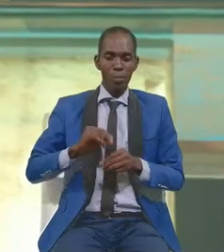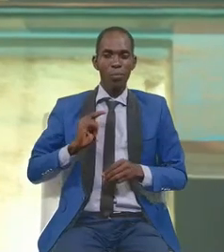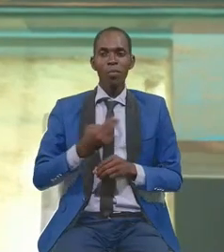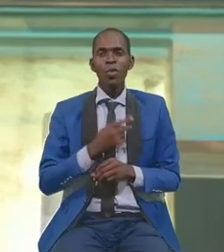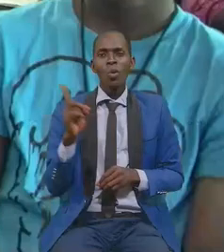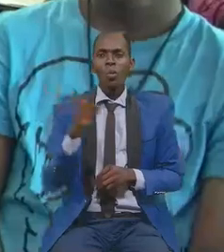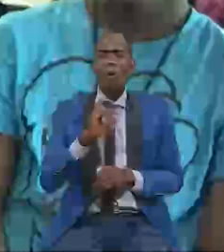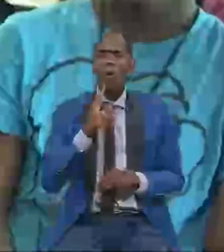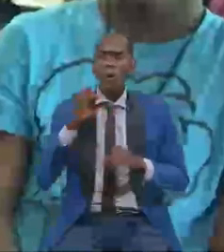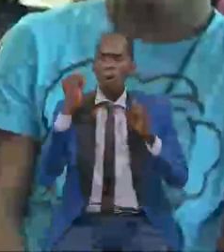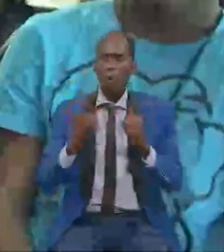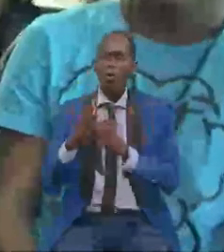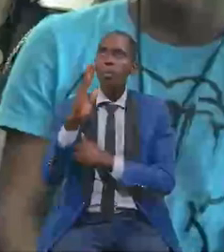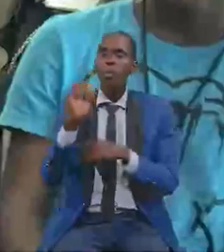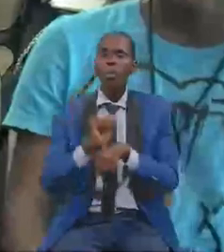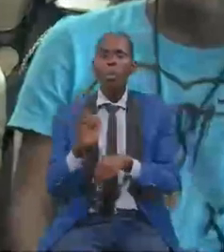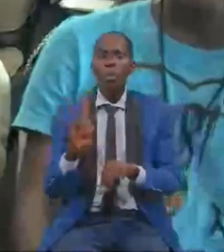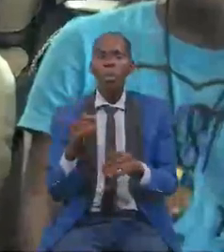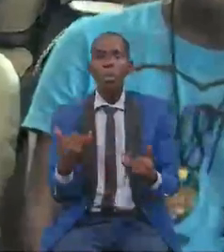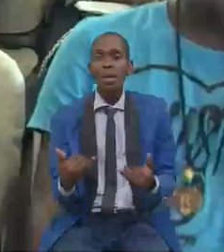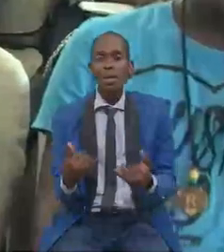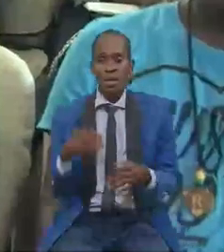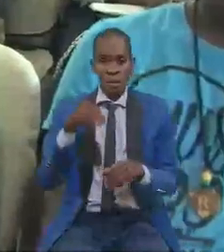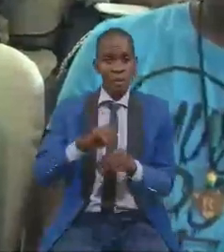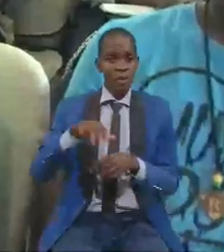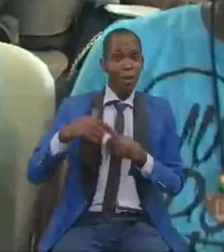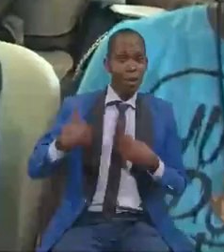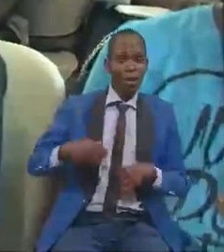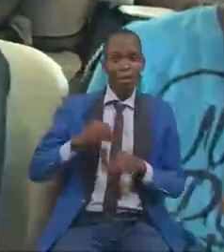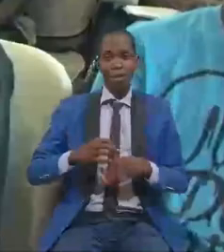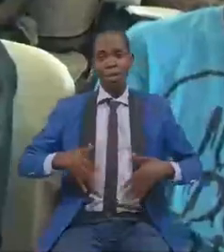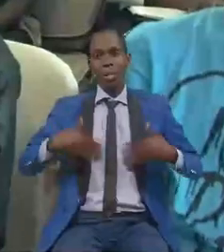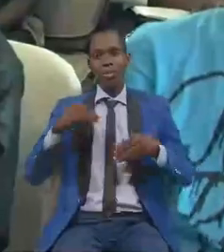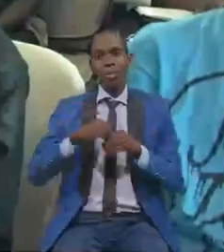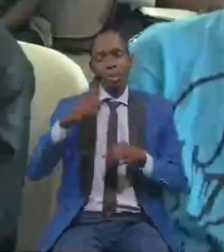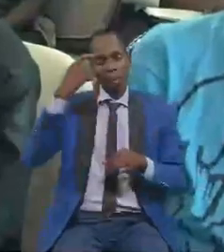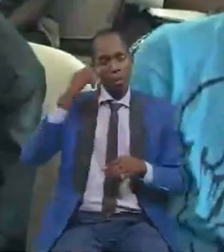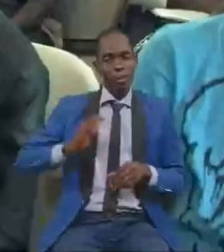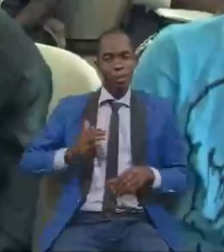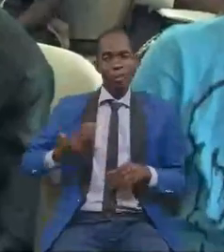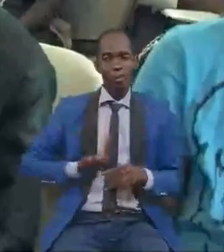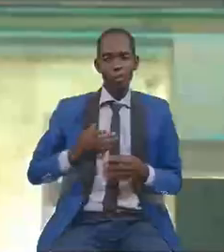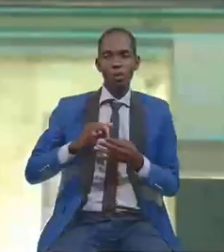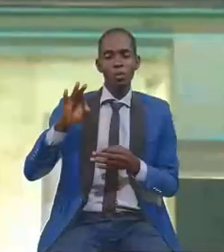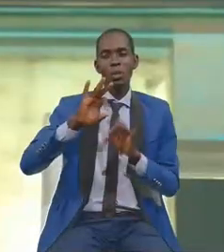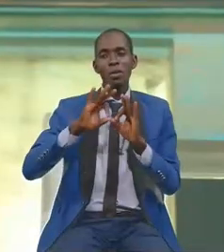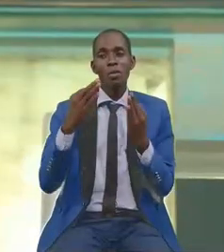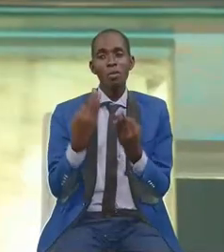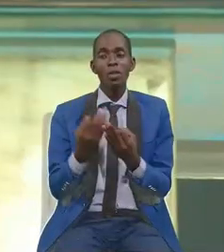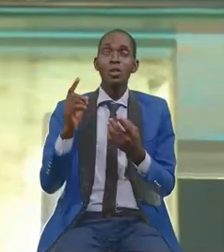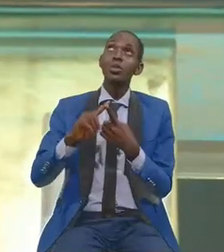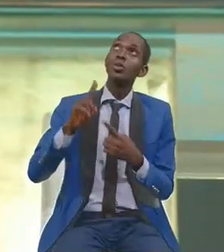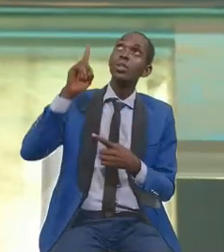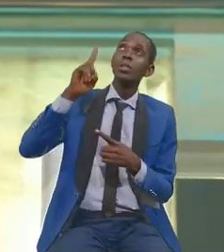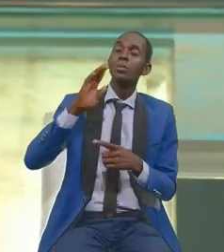est-ce que la puissance de Dieu va agir ce jour? Là-bas, dans votre corps, dans votre vie, dans votre âme, dans votre esprit, dans votre famille. À lui soit la